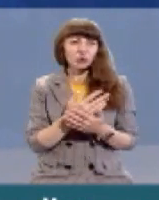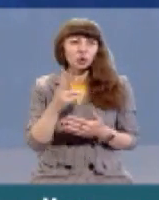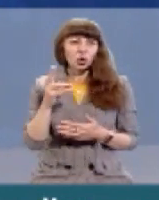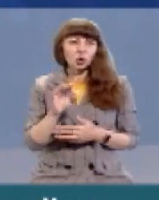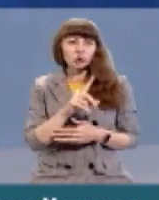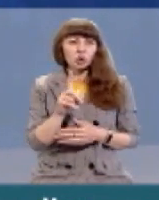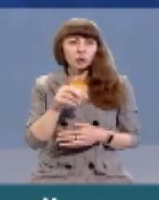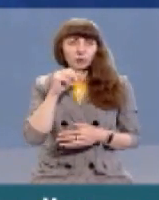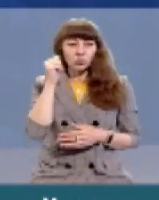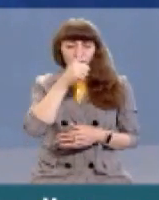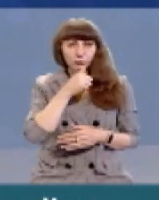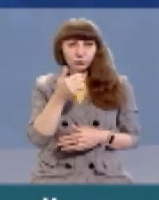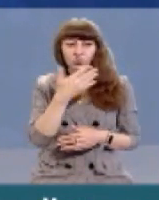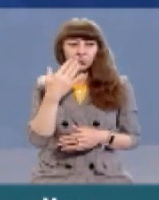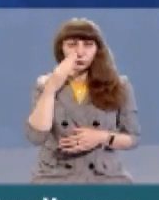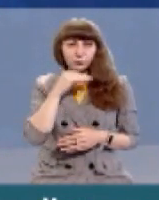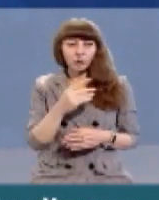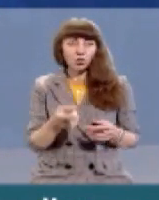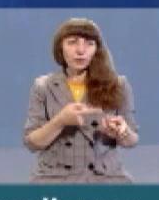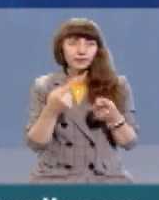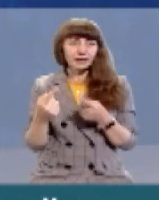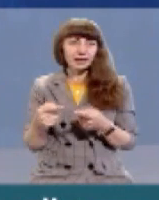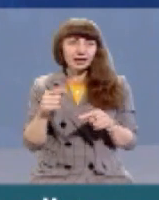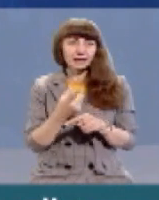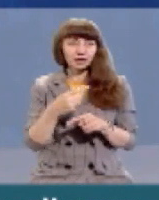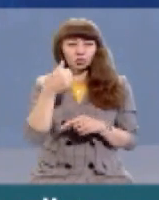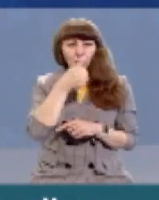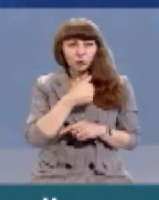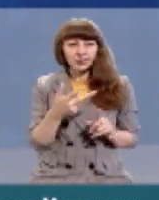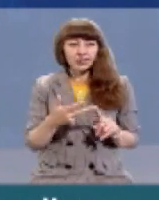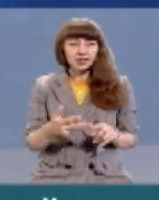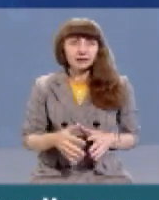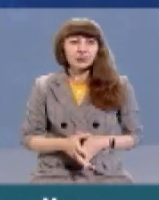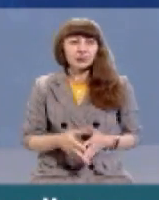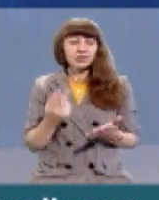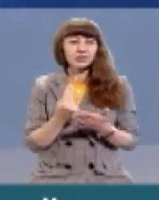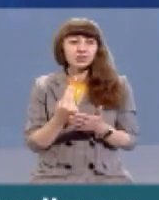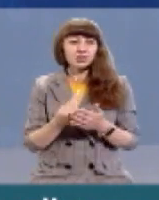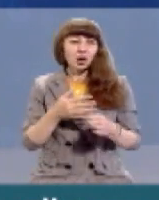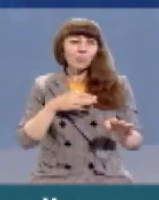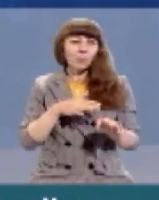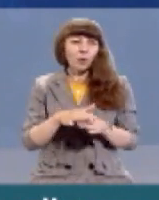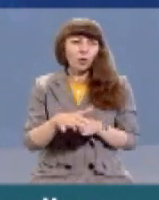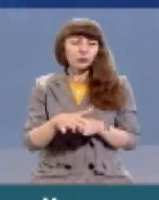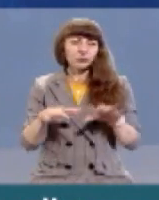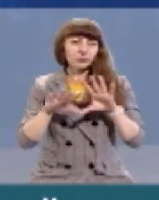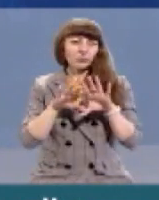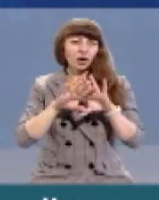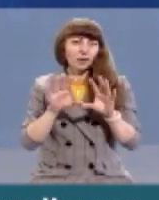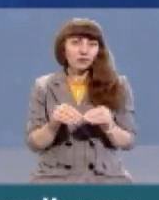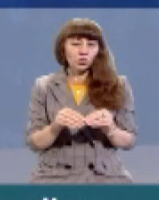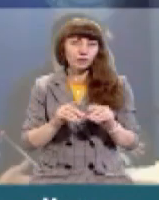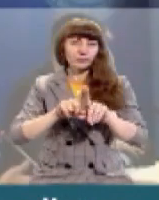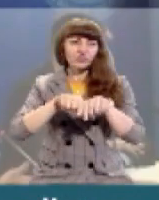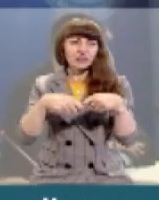что они в прошлом году не успевали это сделать, он перешел у нас на этот год, третий год. Средства полностью в полном объеме